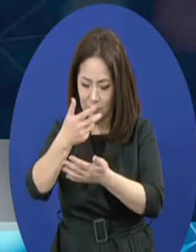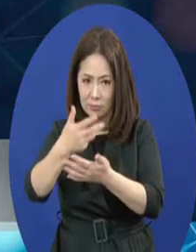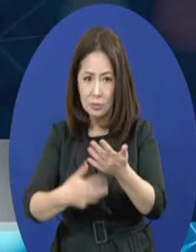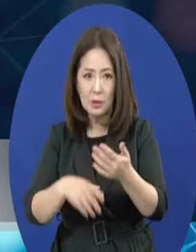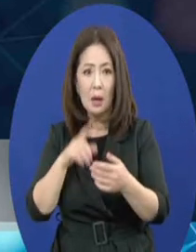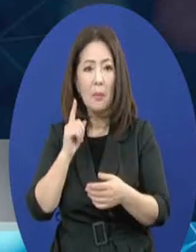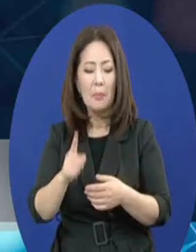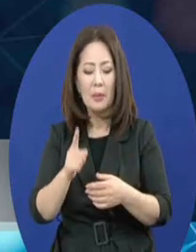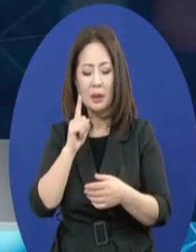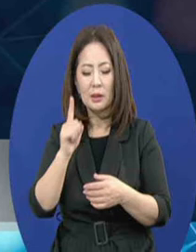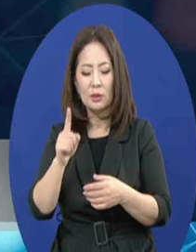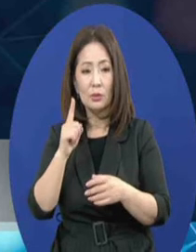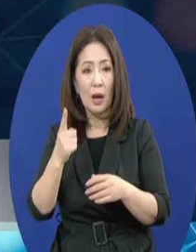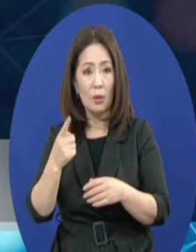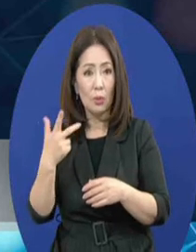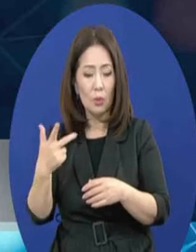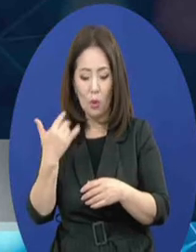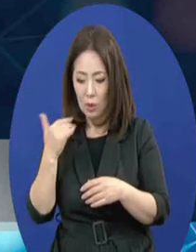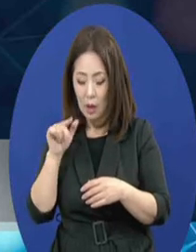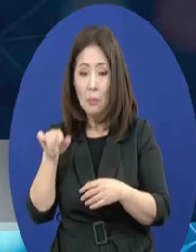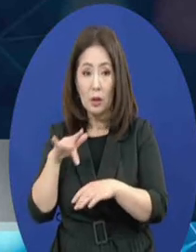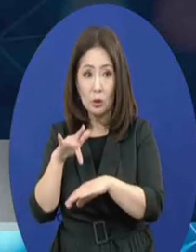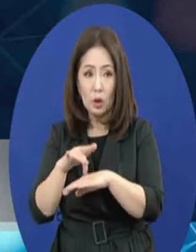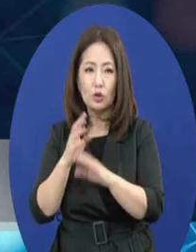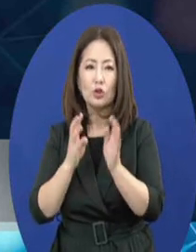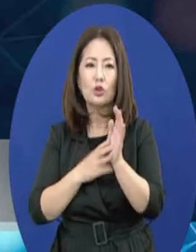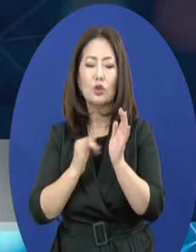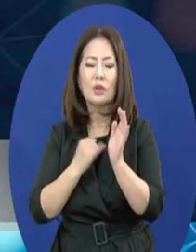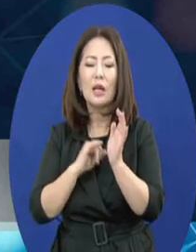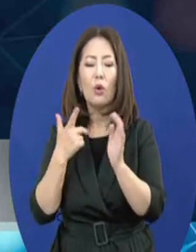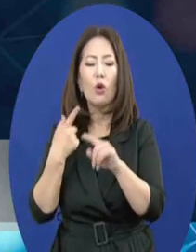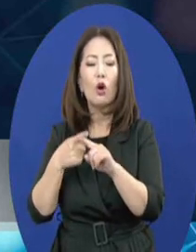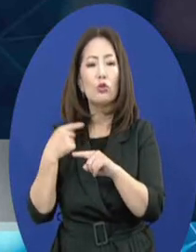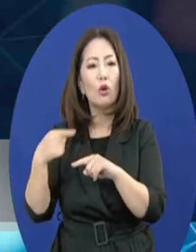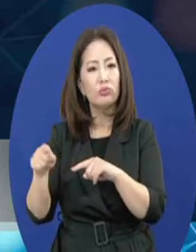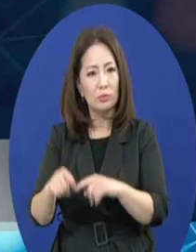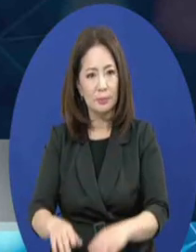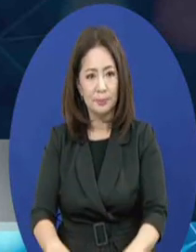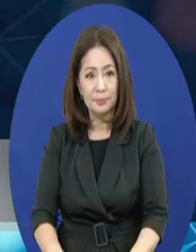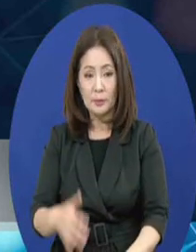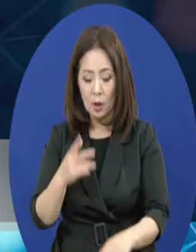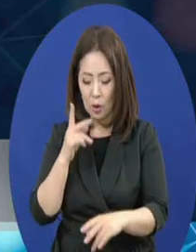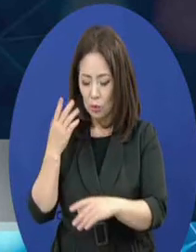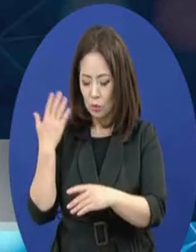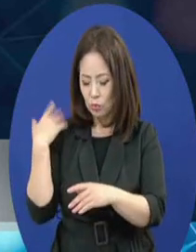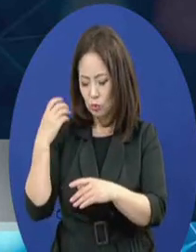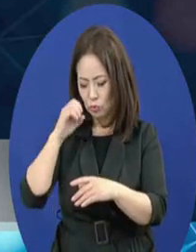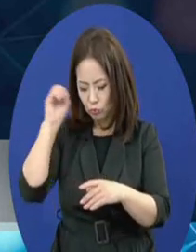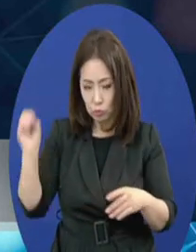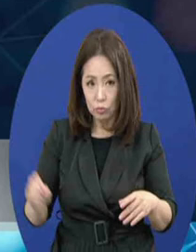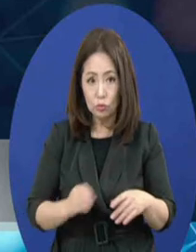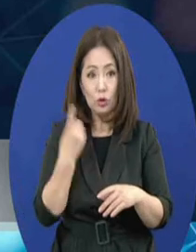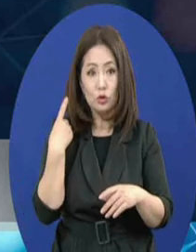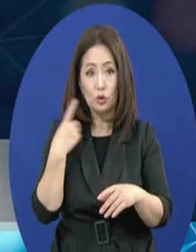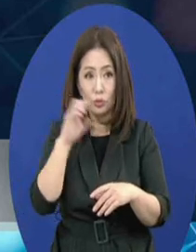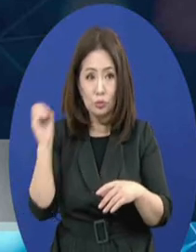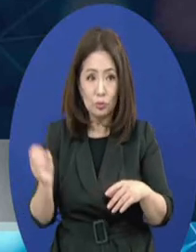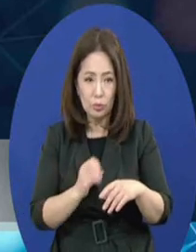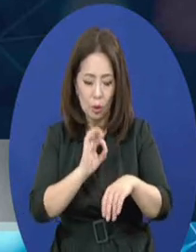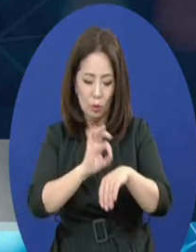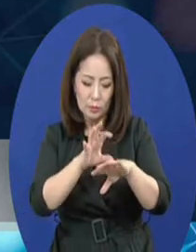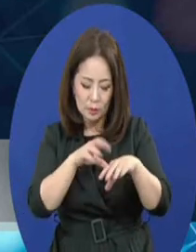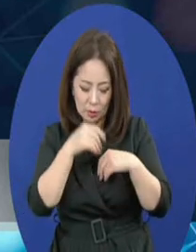тохиолдлын 1113 нь Улаанбаатар хотод, 963 нь орон нутагт бүртгэгдсэн байна. Сүүлийн 24 цагт халдвар аваа эмчлүүлж